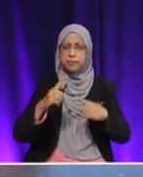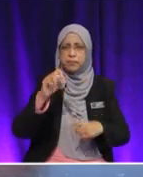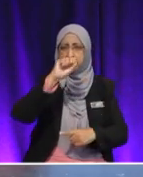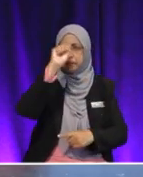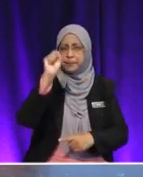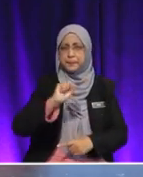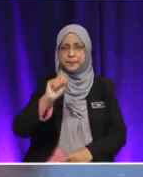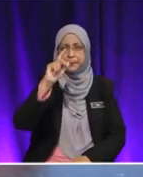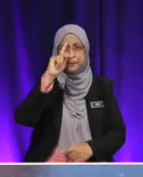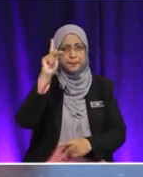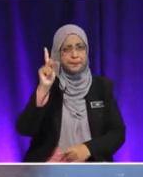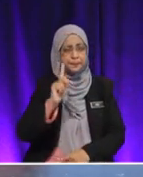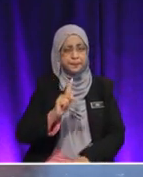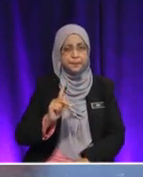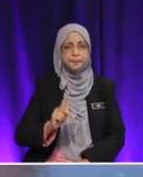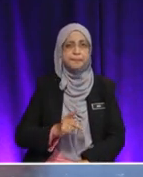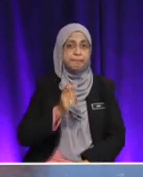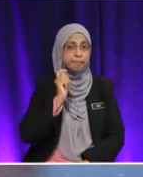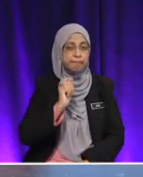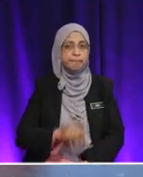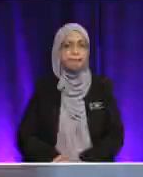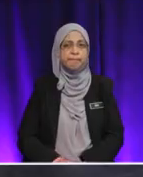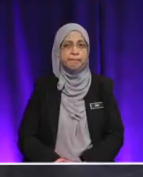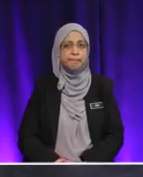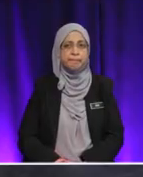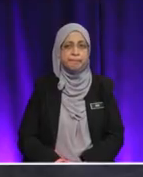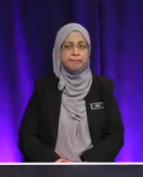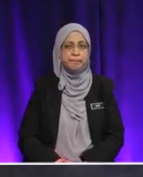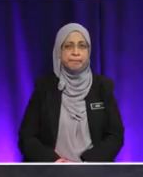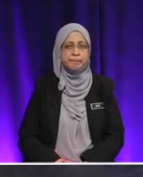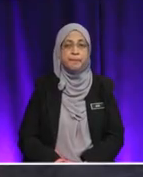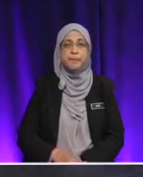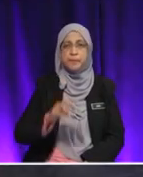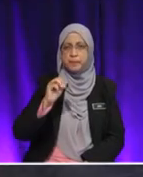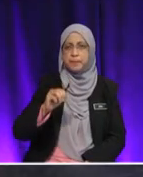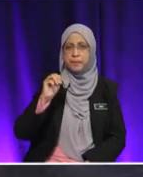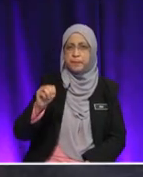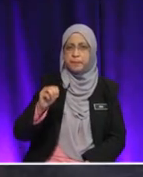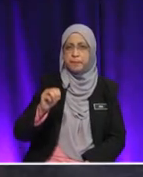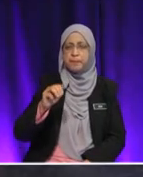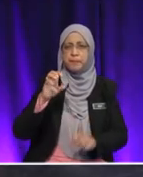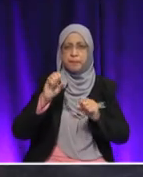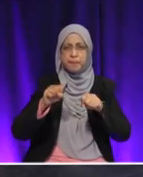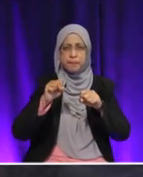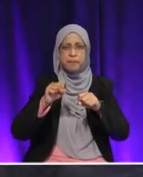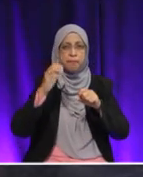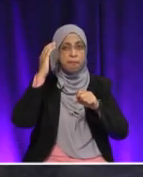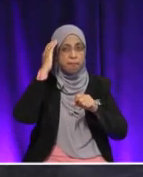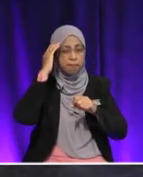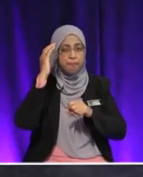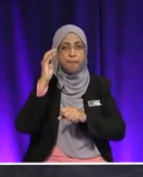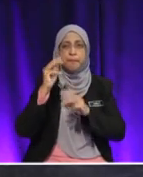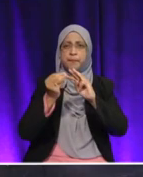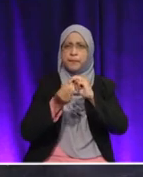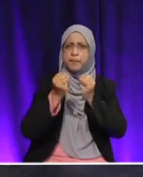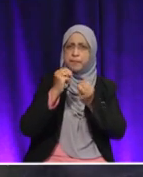perkara-perkara pelembagaan yang dinyatakan murid-murid perlu fokuskan kepada isu yang kita boleh kaitkan